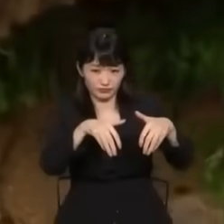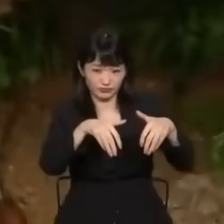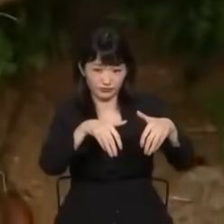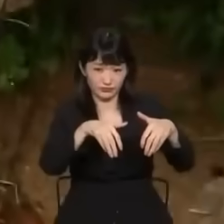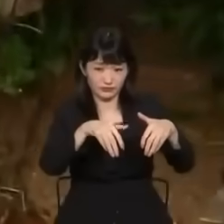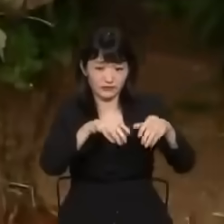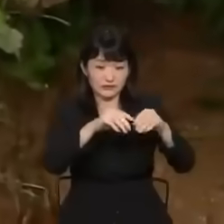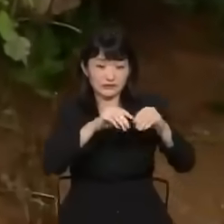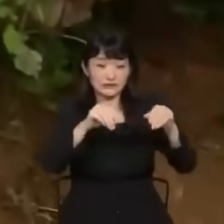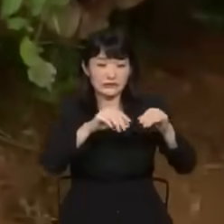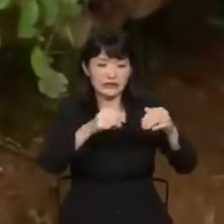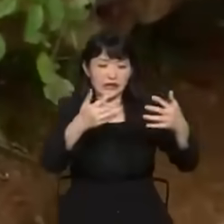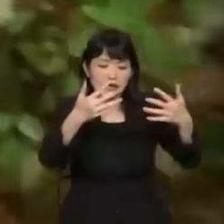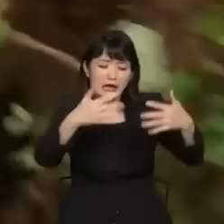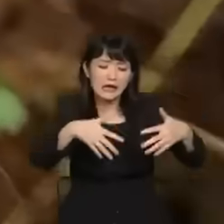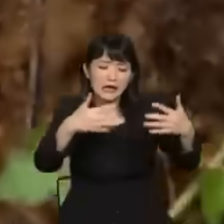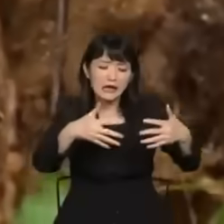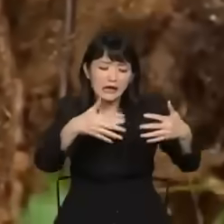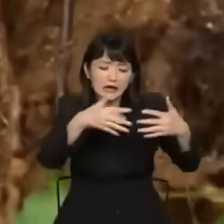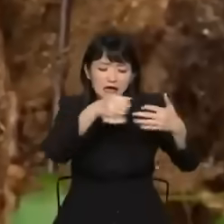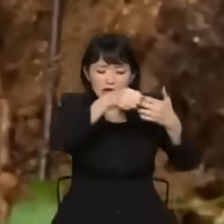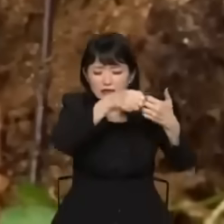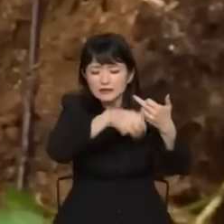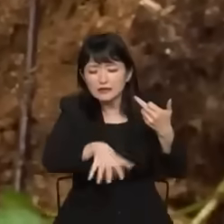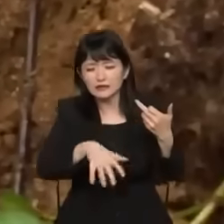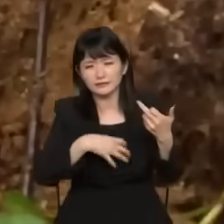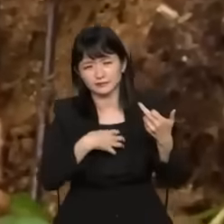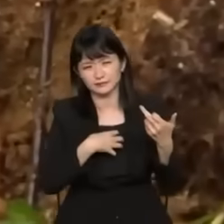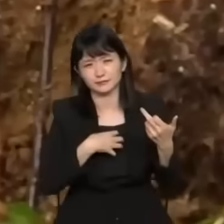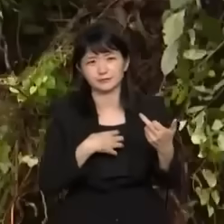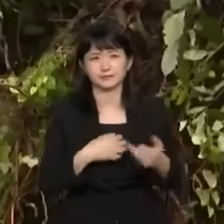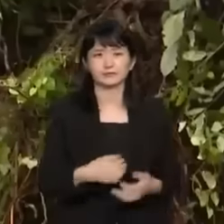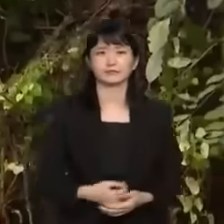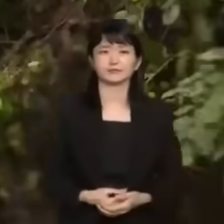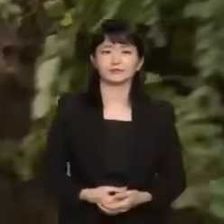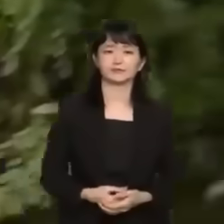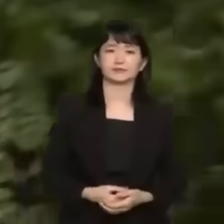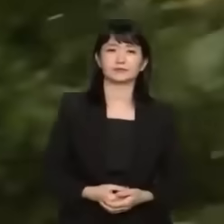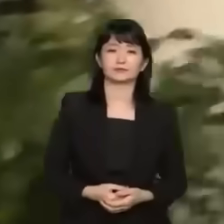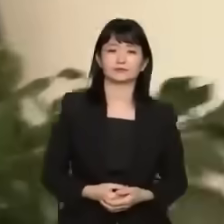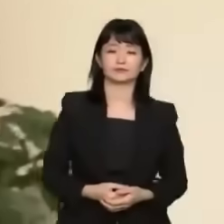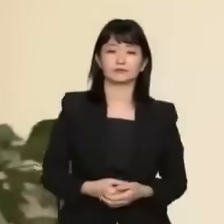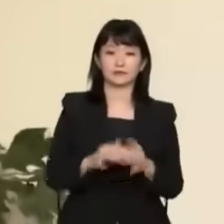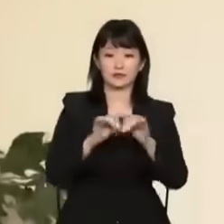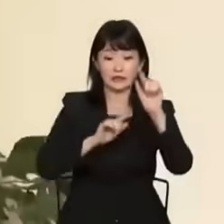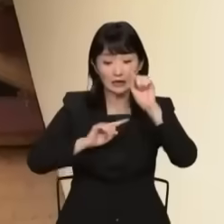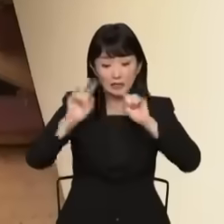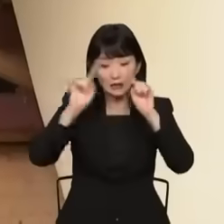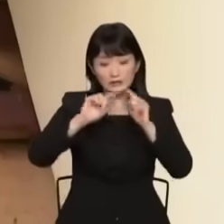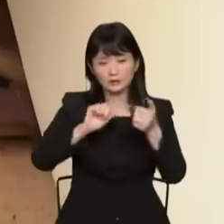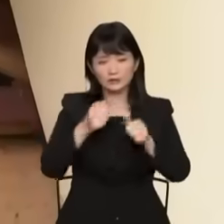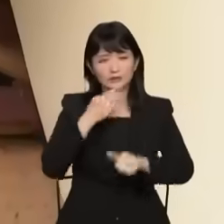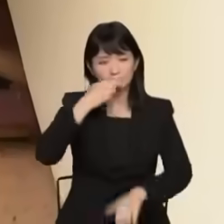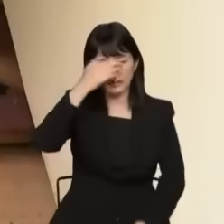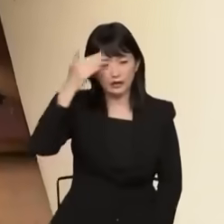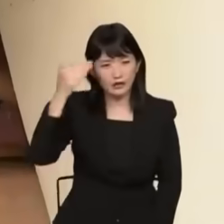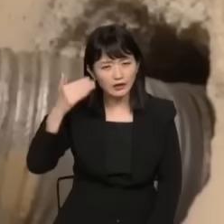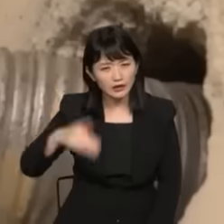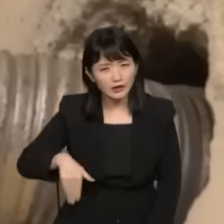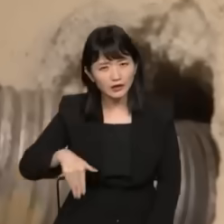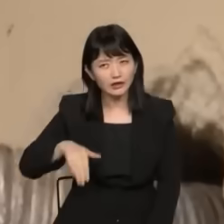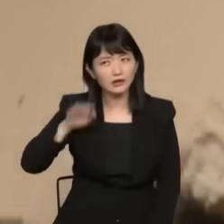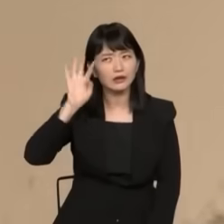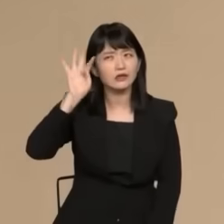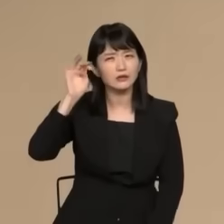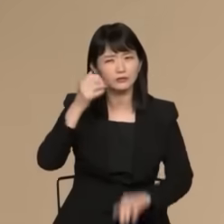흙이 언제 더 흘러내릴지 모르는 상황입니다. 다행히 인명피해는 없었지만 당분간 피난